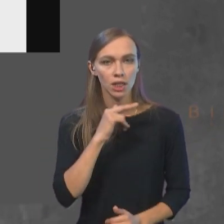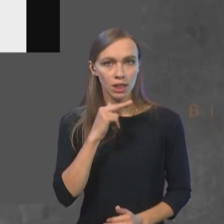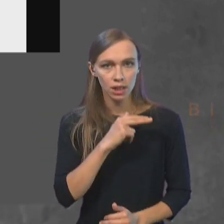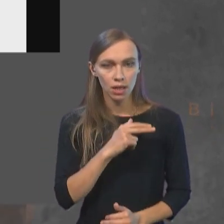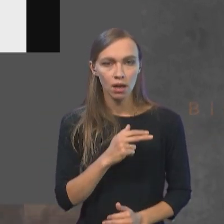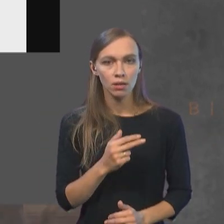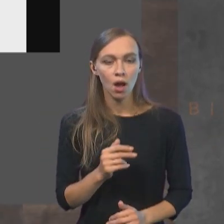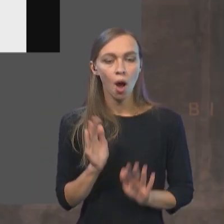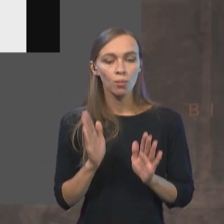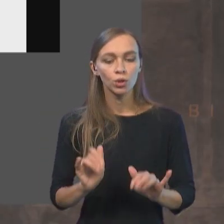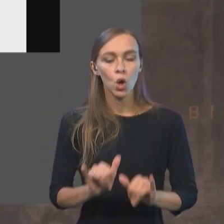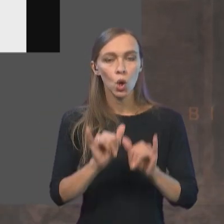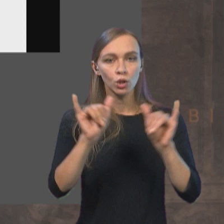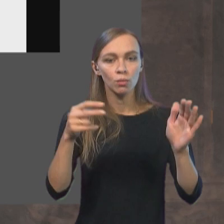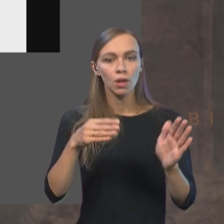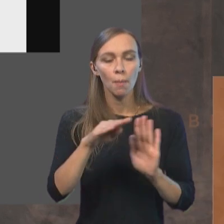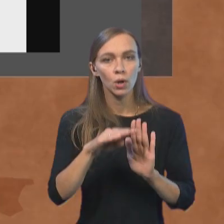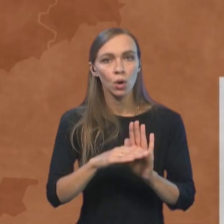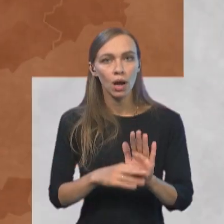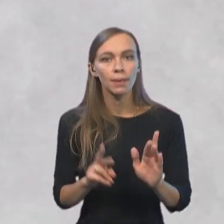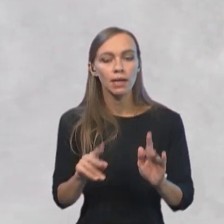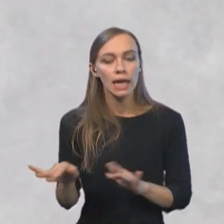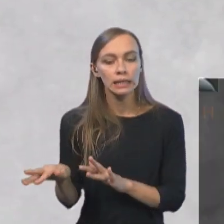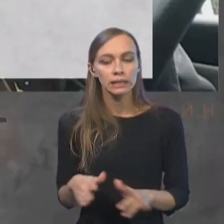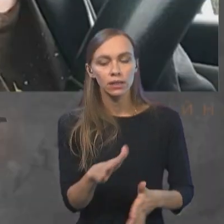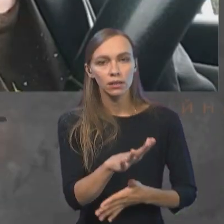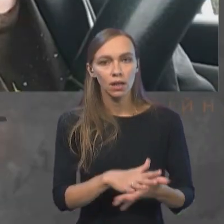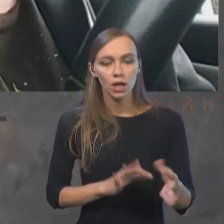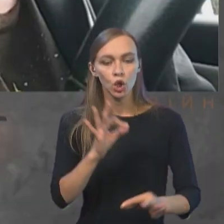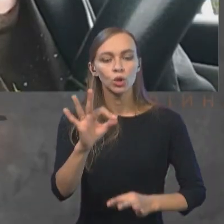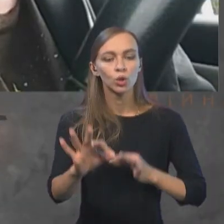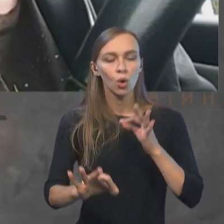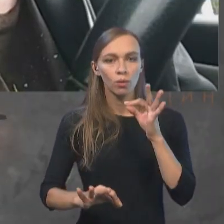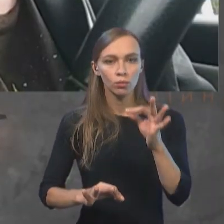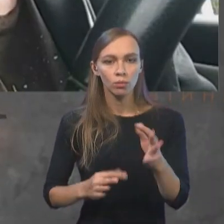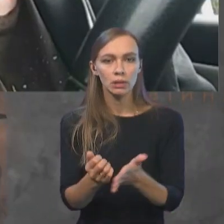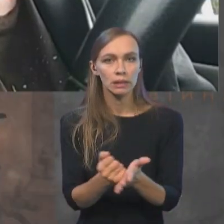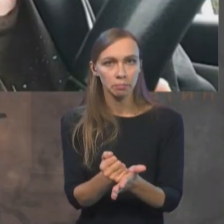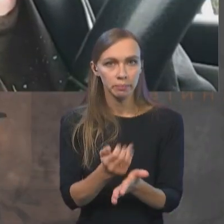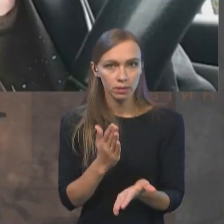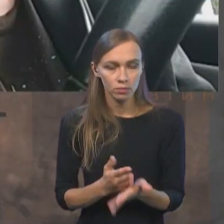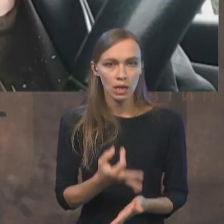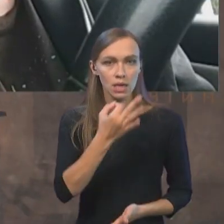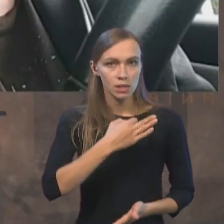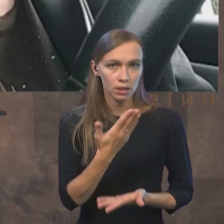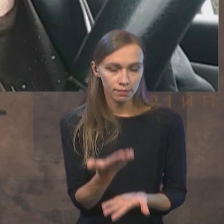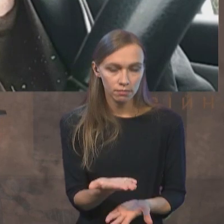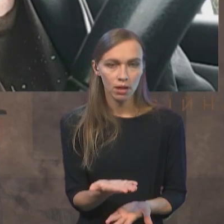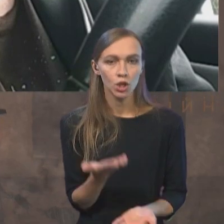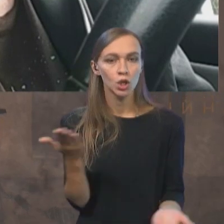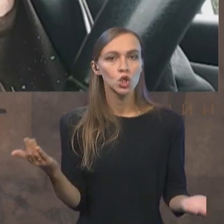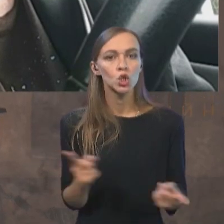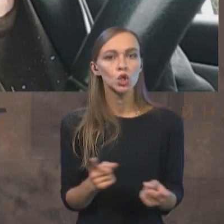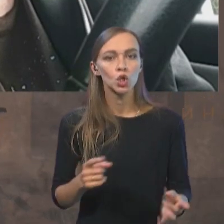буде розроблена програма, ви будете знати, як діяти. Тобто доби, у вас мають бути припаси, ваші ліки для того, щоб добу перебути